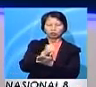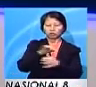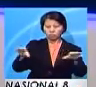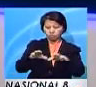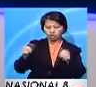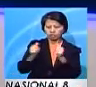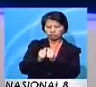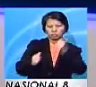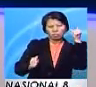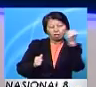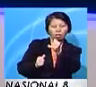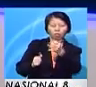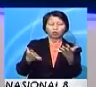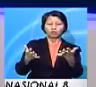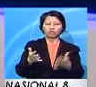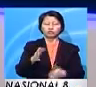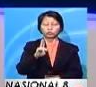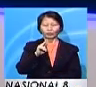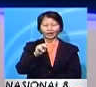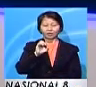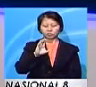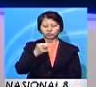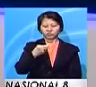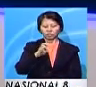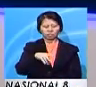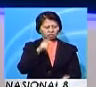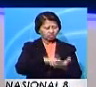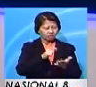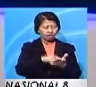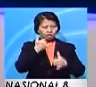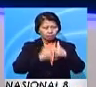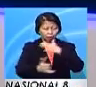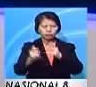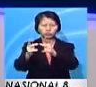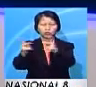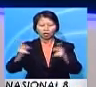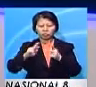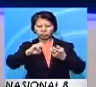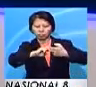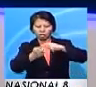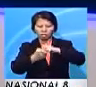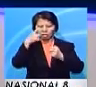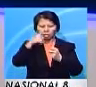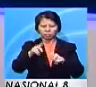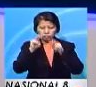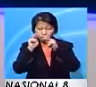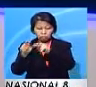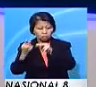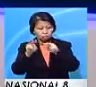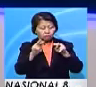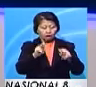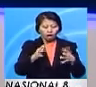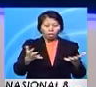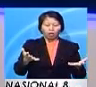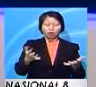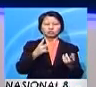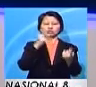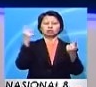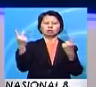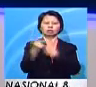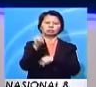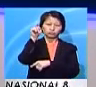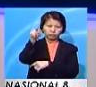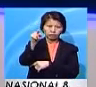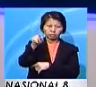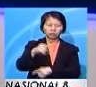diperlakukan dengan kejam. Sehingga UNHCR menuntut untuk masuk ke kawasan Bergola bagi melihat sendiri keadaan di